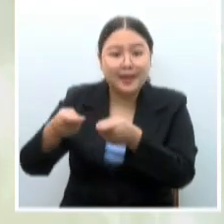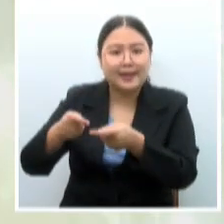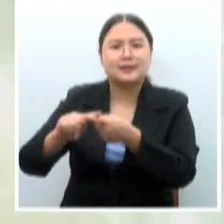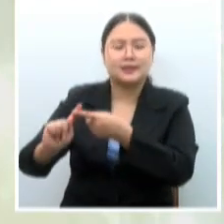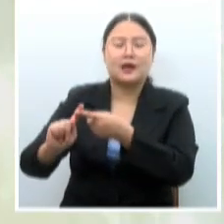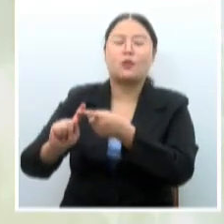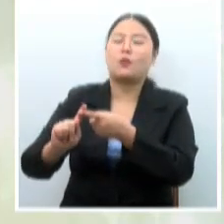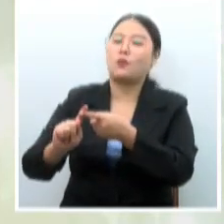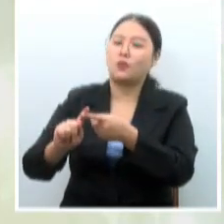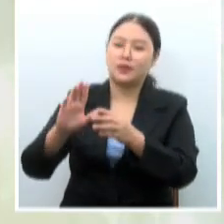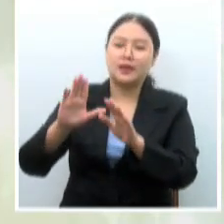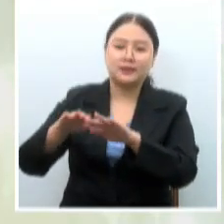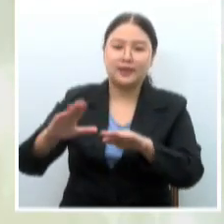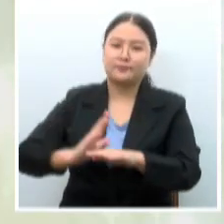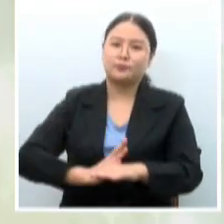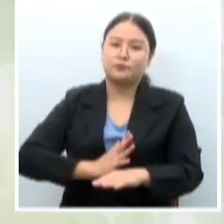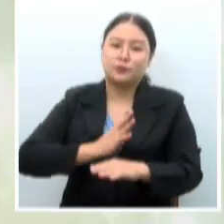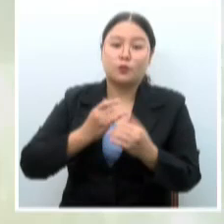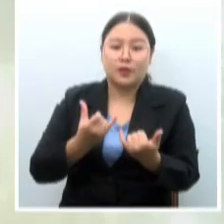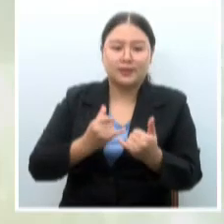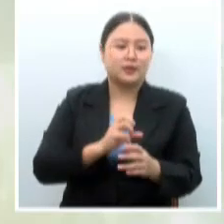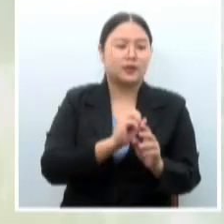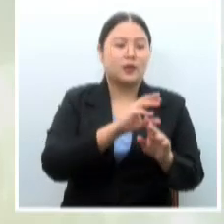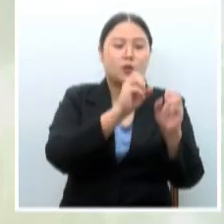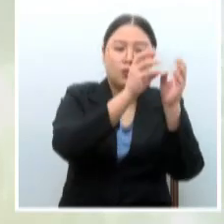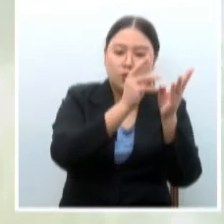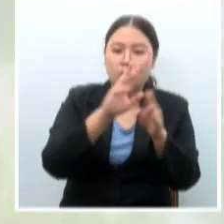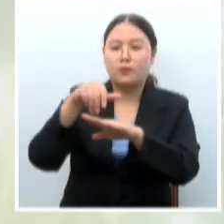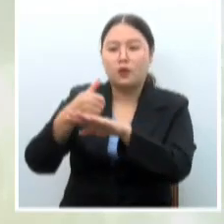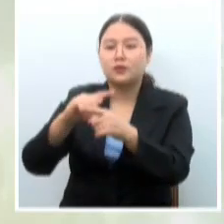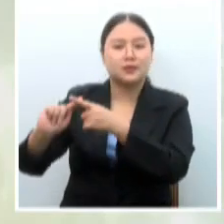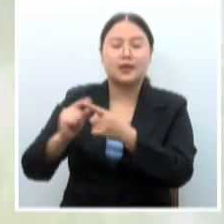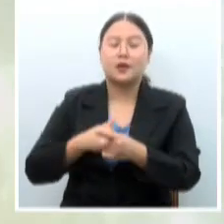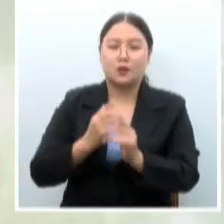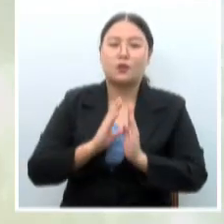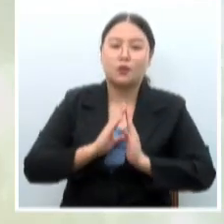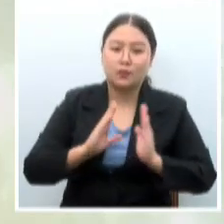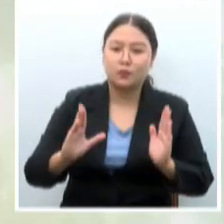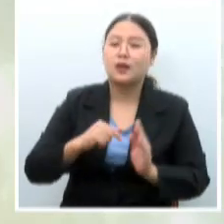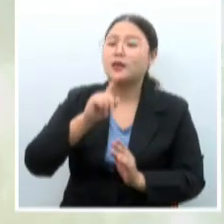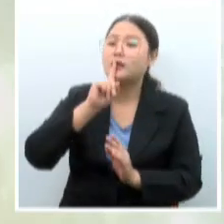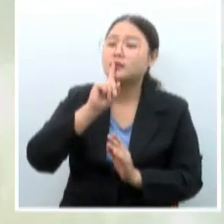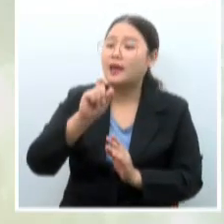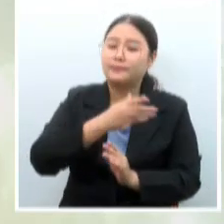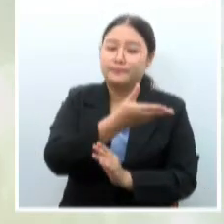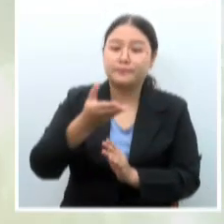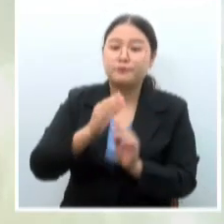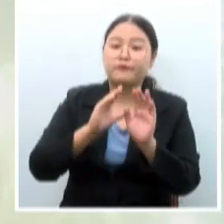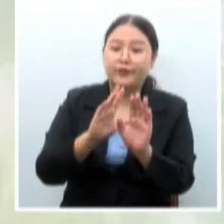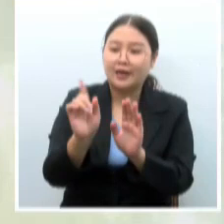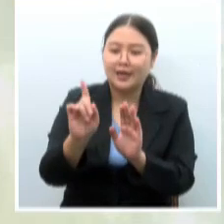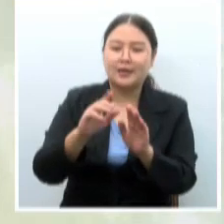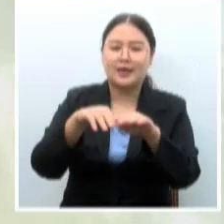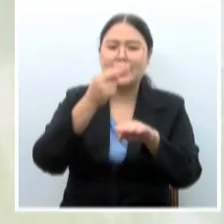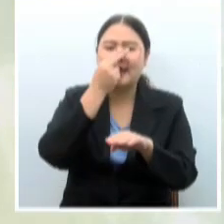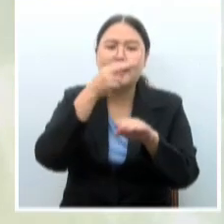ก็คุณครูทั้งหมดเลยนะคะมีอะไรจะฝากเกี่ยวกับรายละเอียดว่าพอเห็นเด็กแล้วเนี่ยจากห้องเรียนดนตรีที่เป็นผล